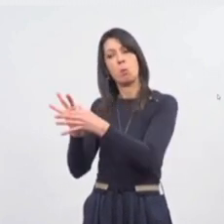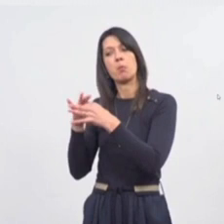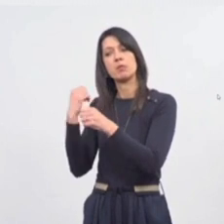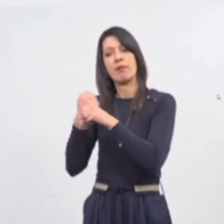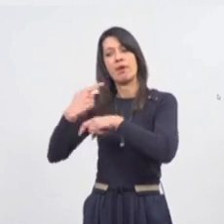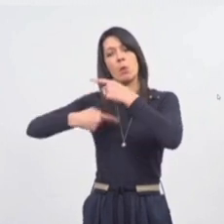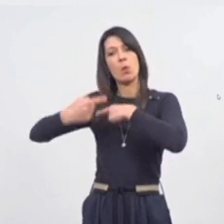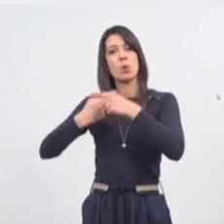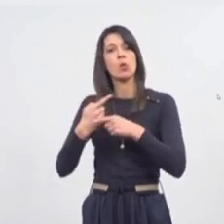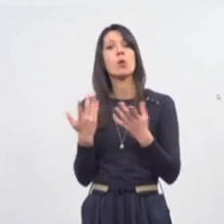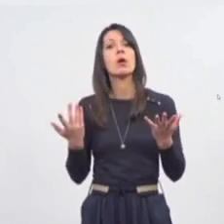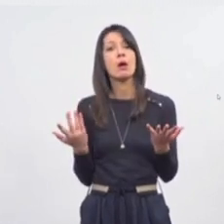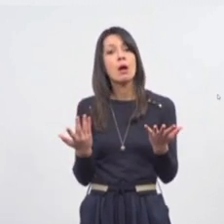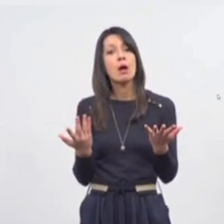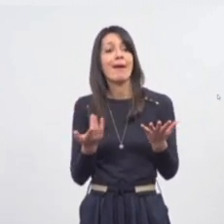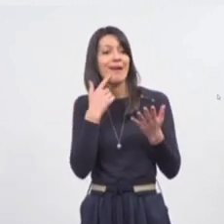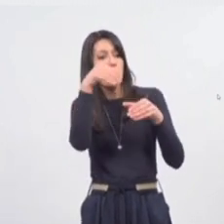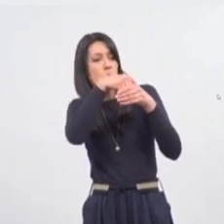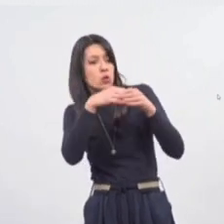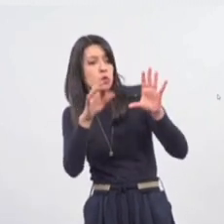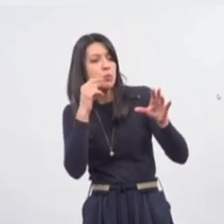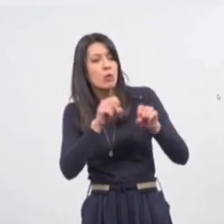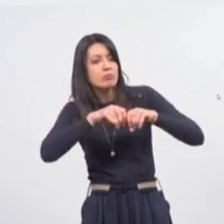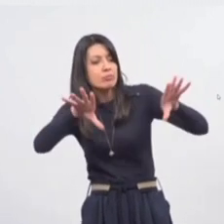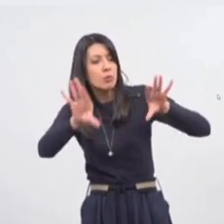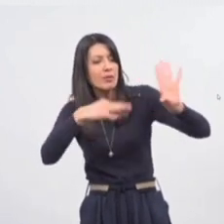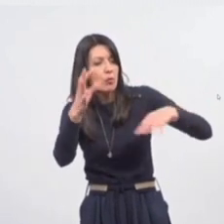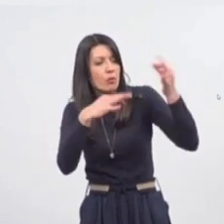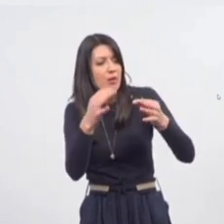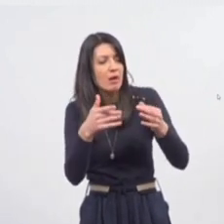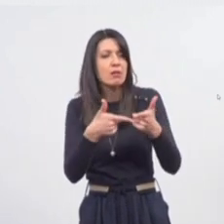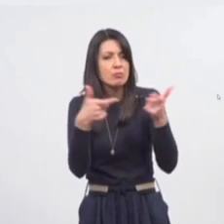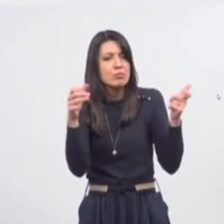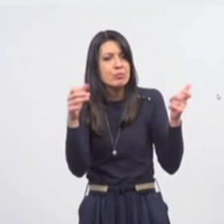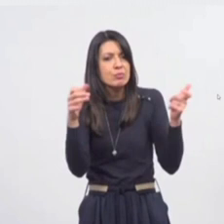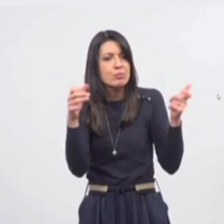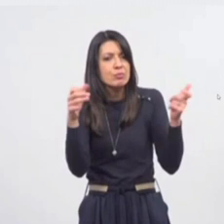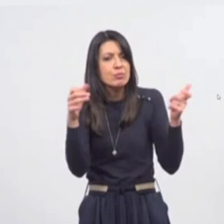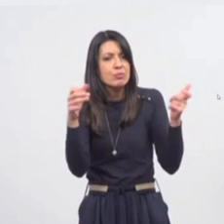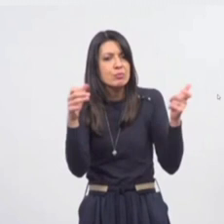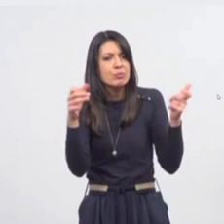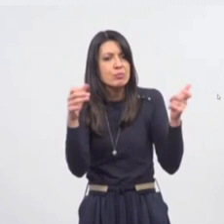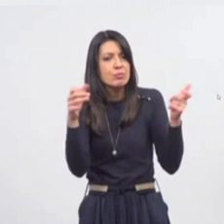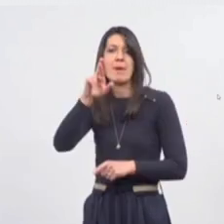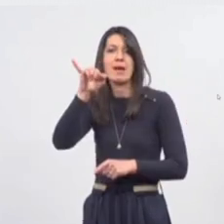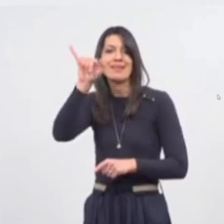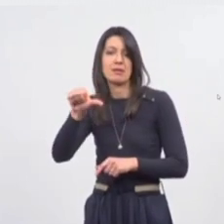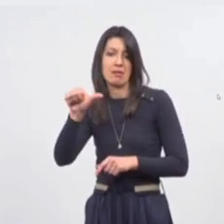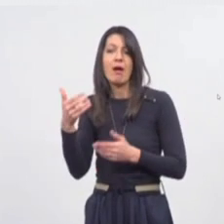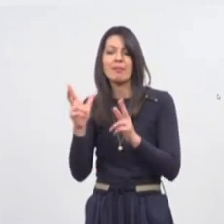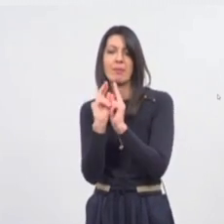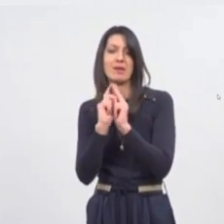de la découvrabilité, je vais peut-être passer la parole à Maria Gabriel qui va nous dire comment elle envisage ce calendrier de travail collaboratif.